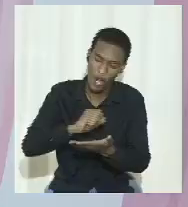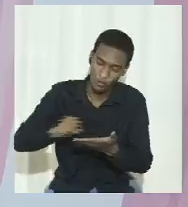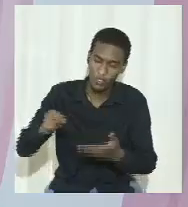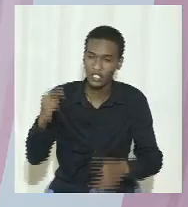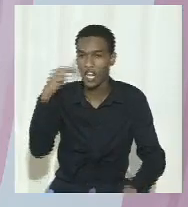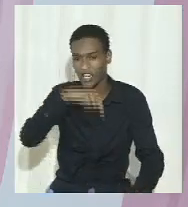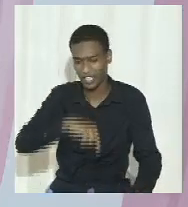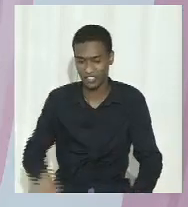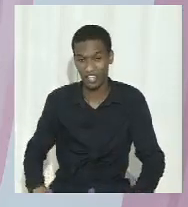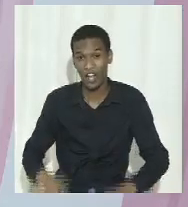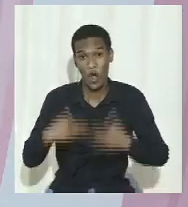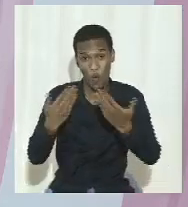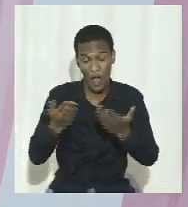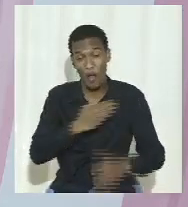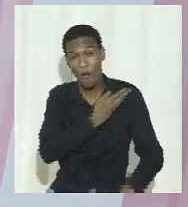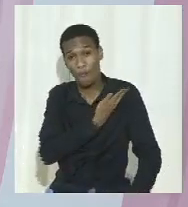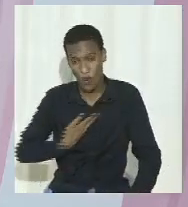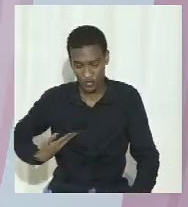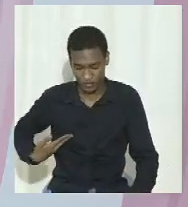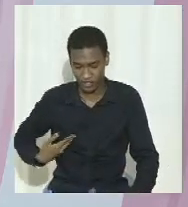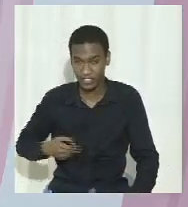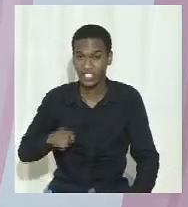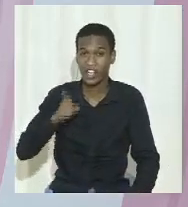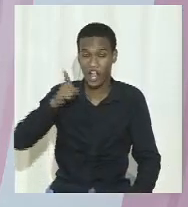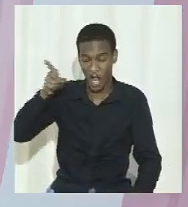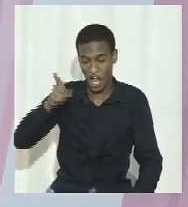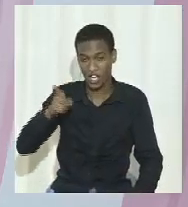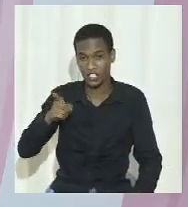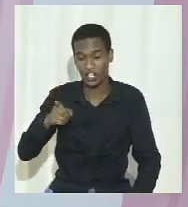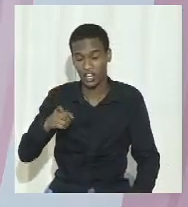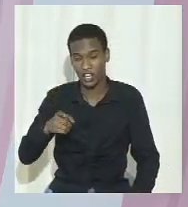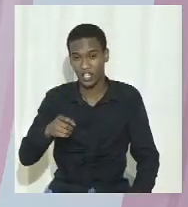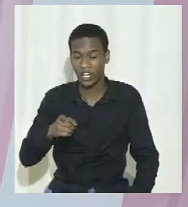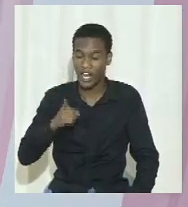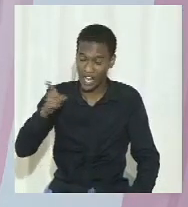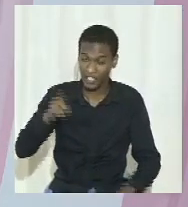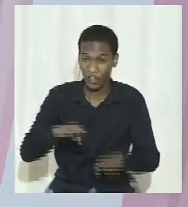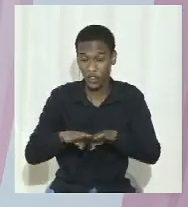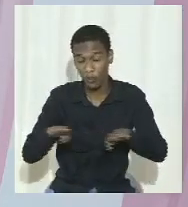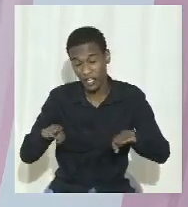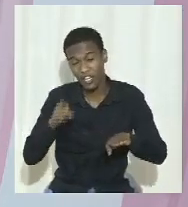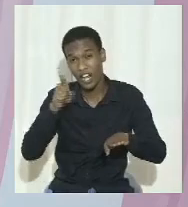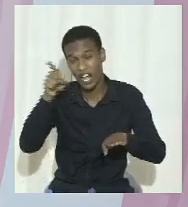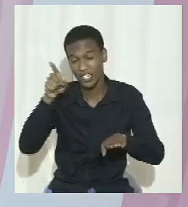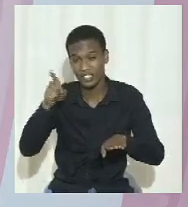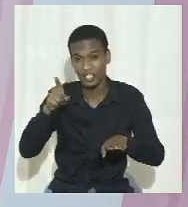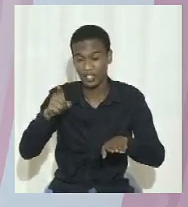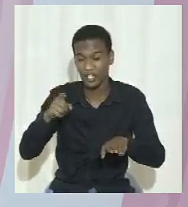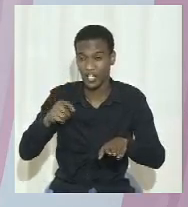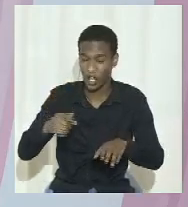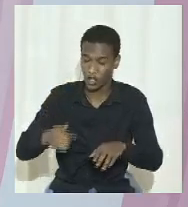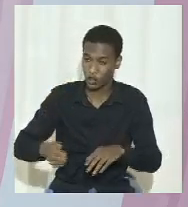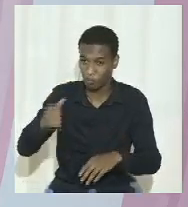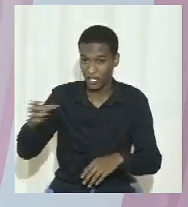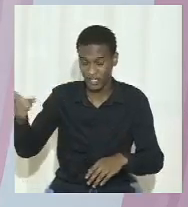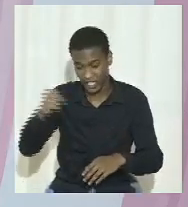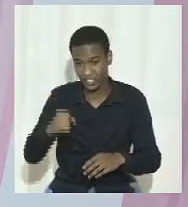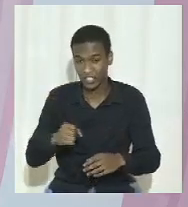filaminana dia eny anivon'ny direction de ressources humaines ho an'ireo ministera samihafa ho an'ny